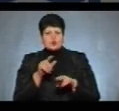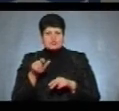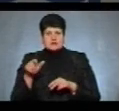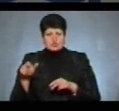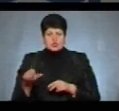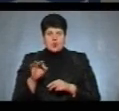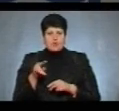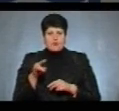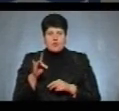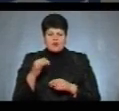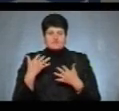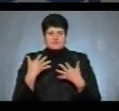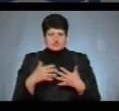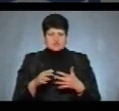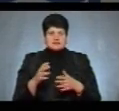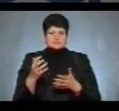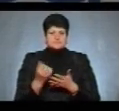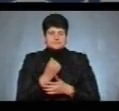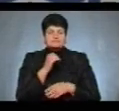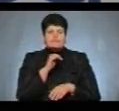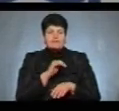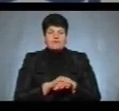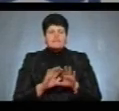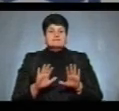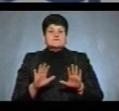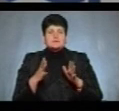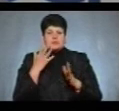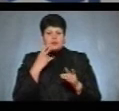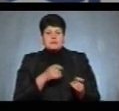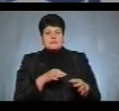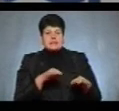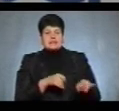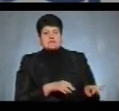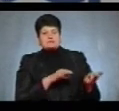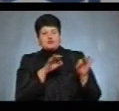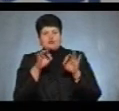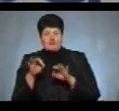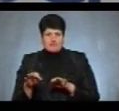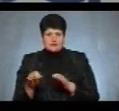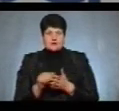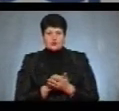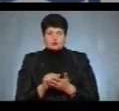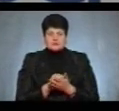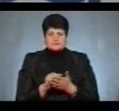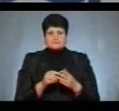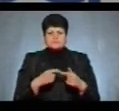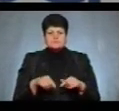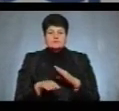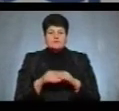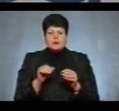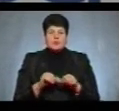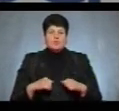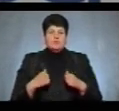«Опори» вже зафіксували випадок, коли при транспортуванні документації з дільничними виборчими